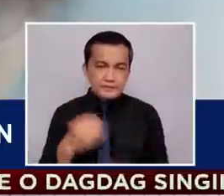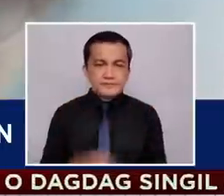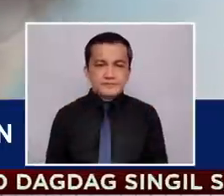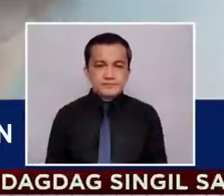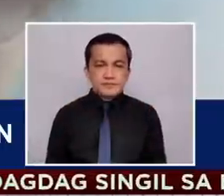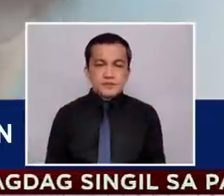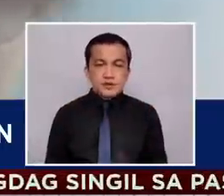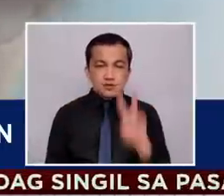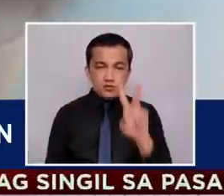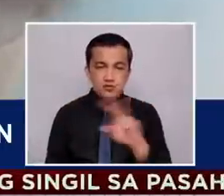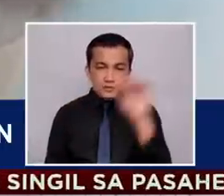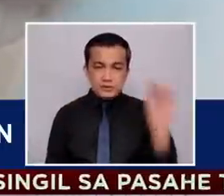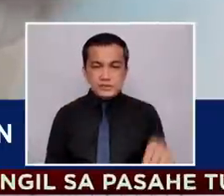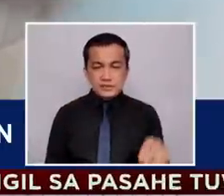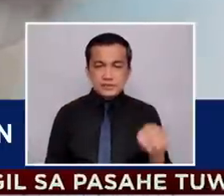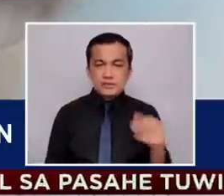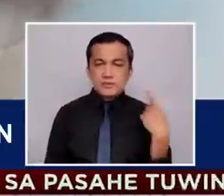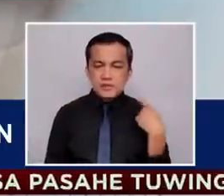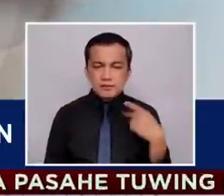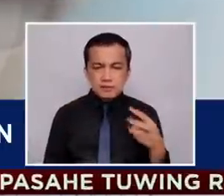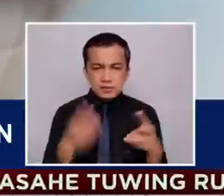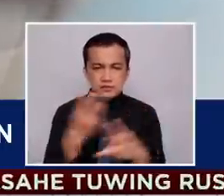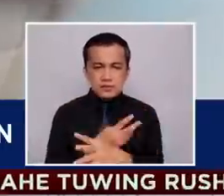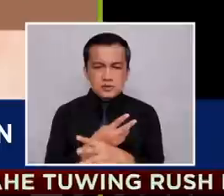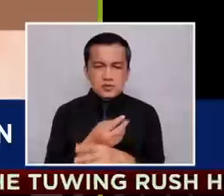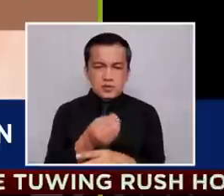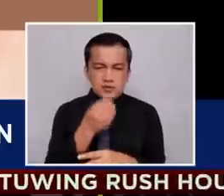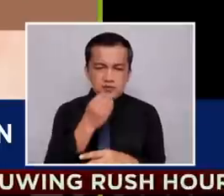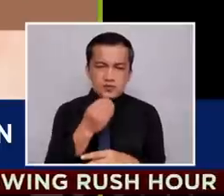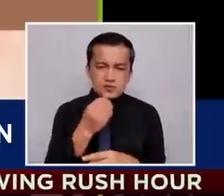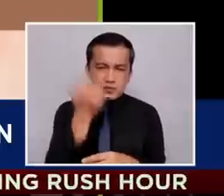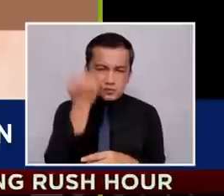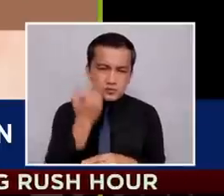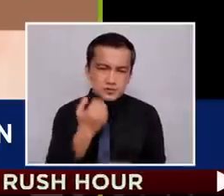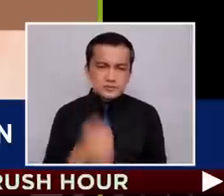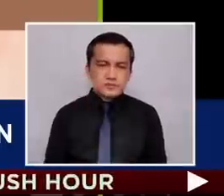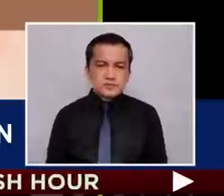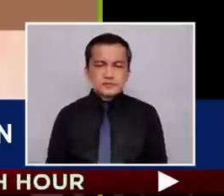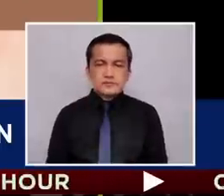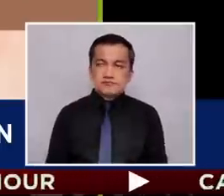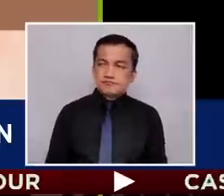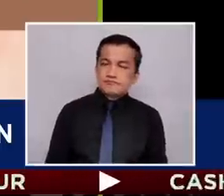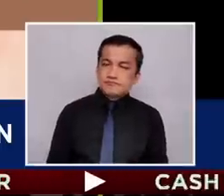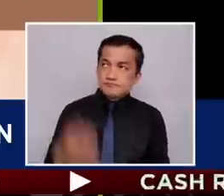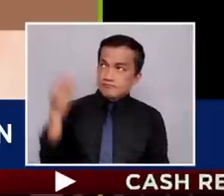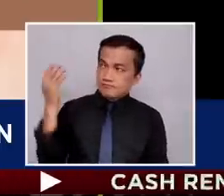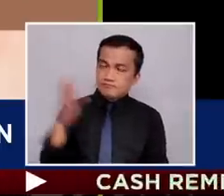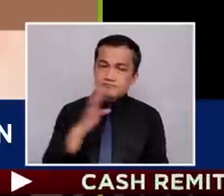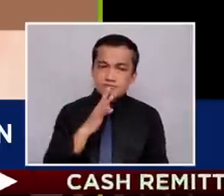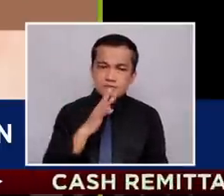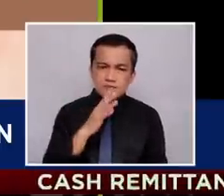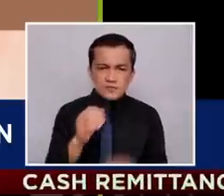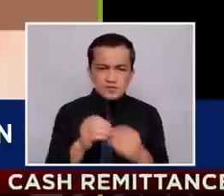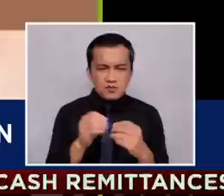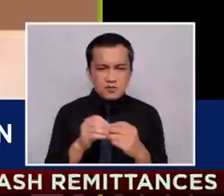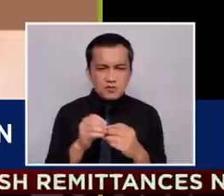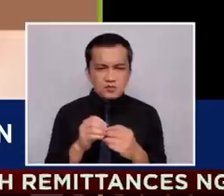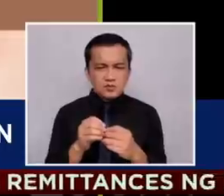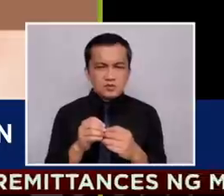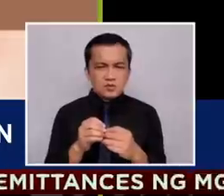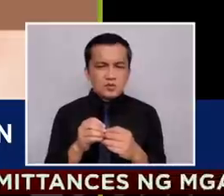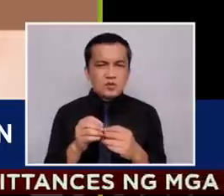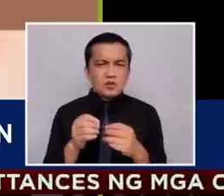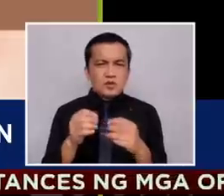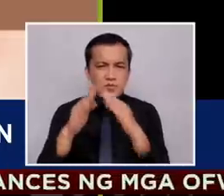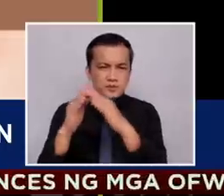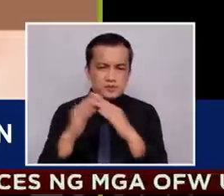naman ang nakakaranas ng severe food insecurity. There were more moderate to severe food insecure in households